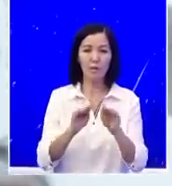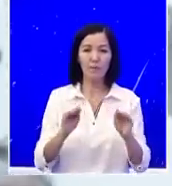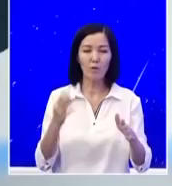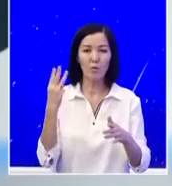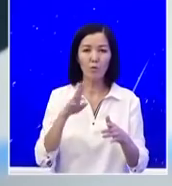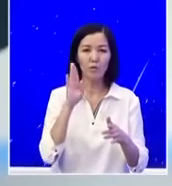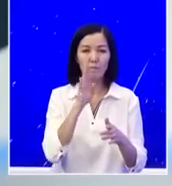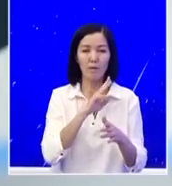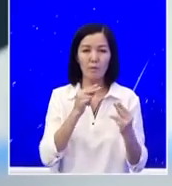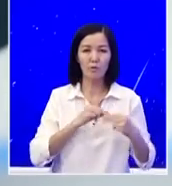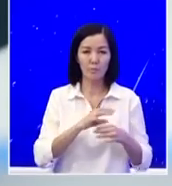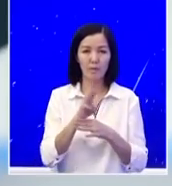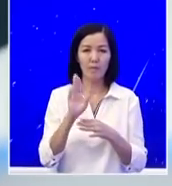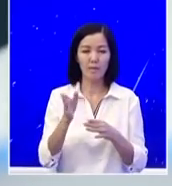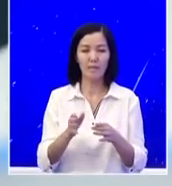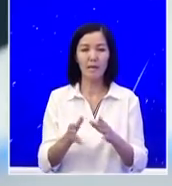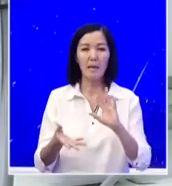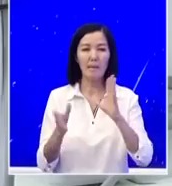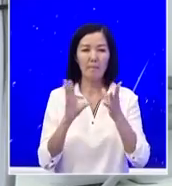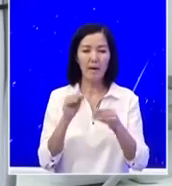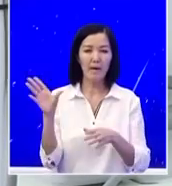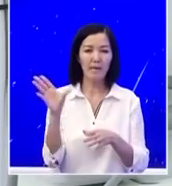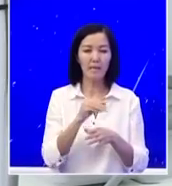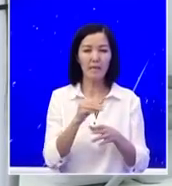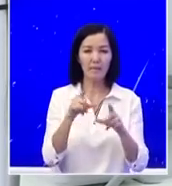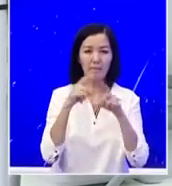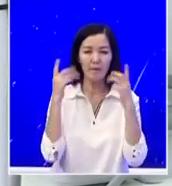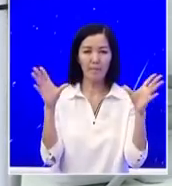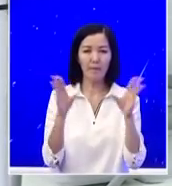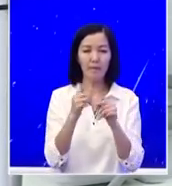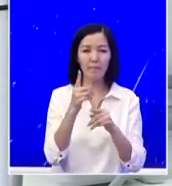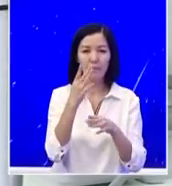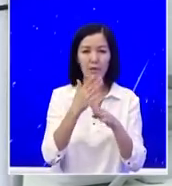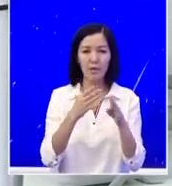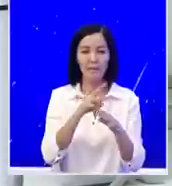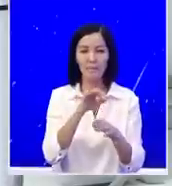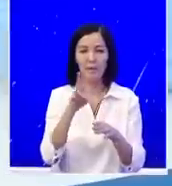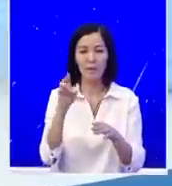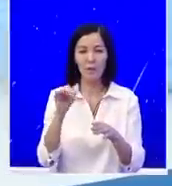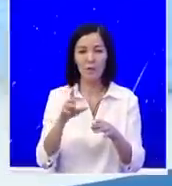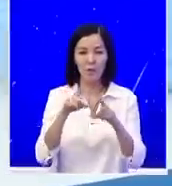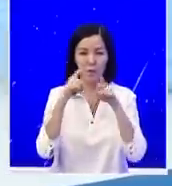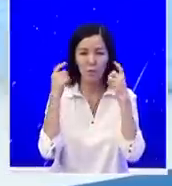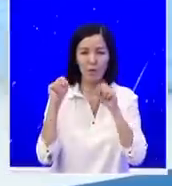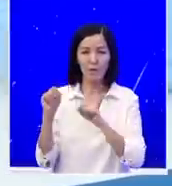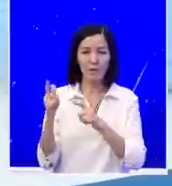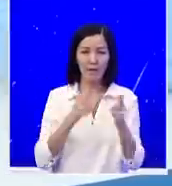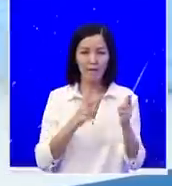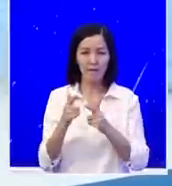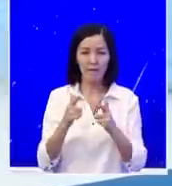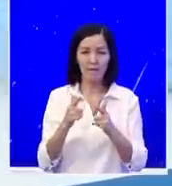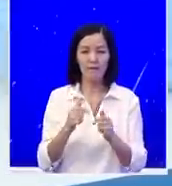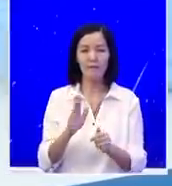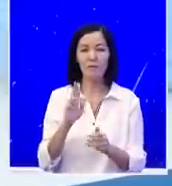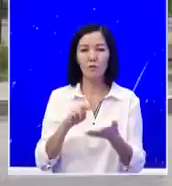ана жұмыспен қамтылмақ. Барлық бетперде цехтері бірігіп айына 1,5 миллион қорғаныш құралдарын дайындайды деп күтілуде.